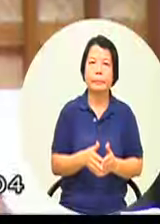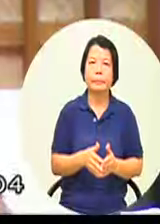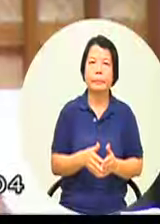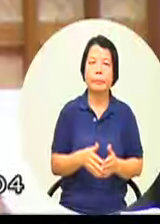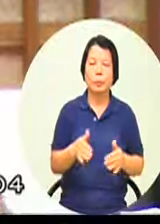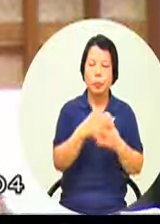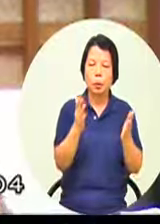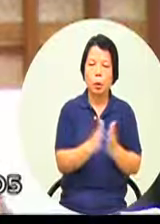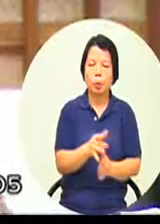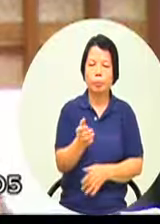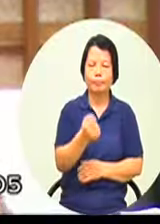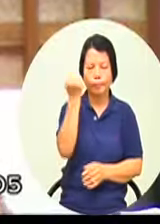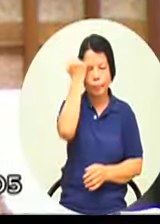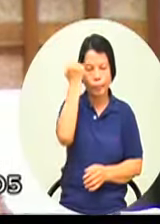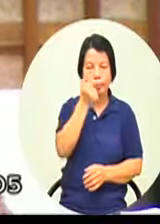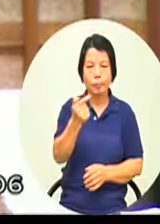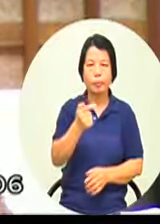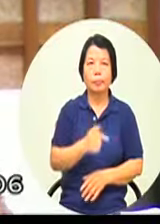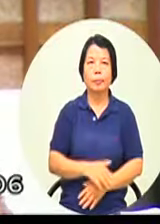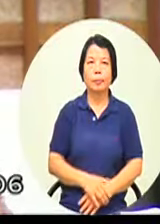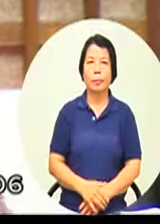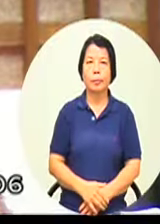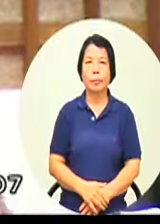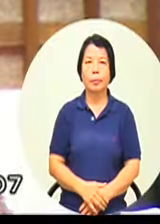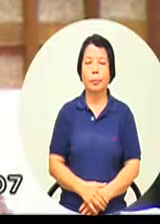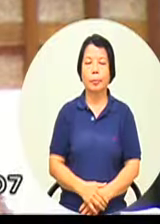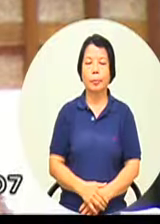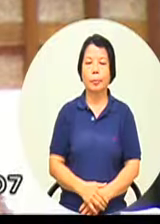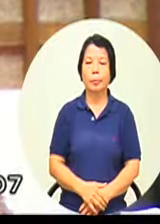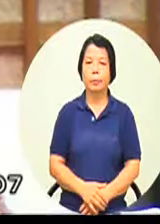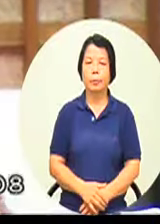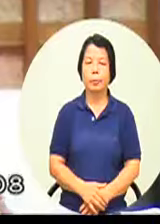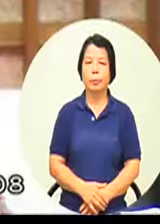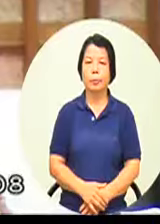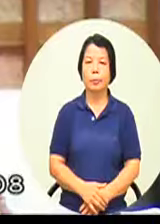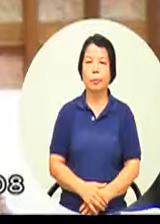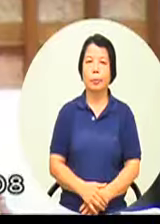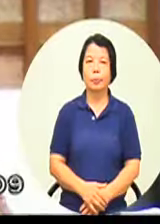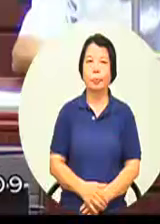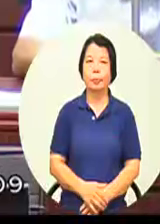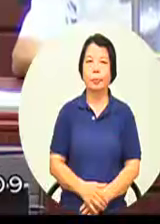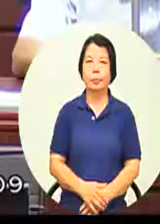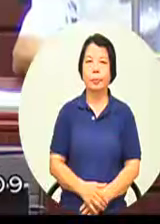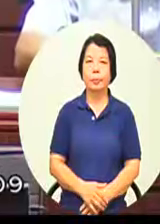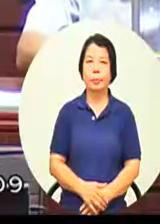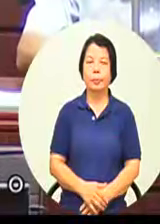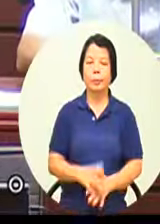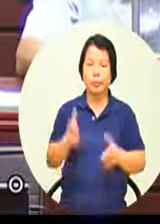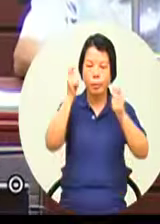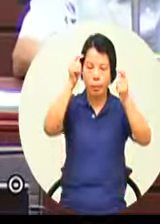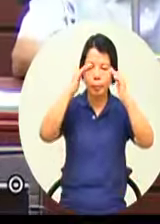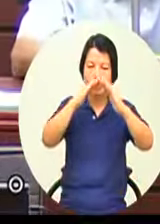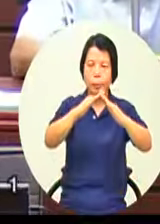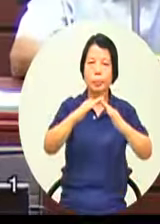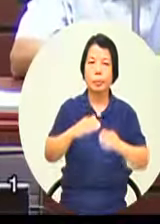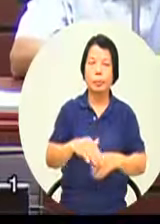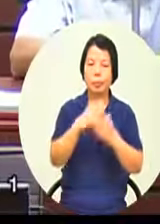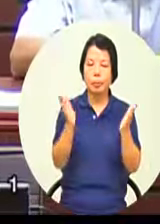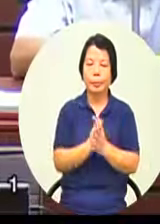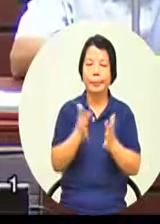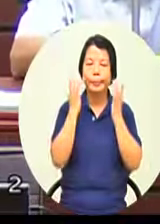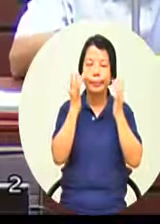都是叫苦连天啊。 我跟刘元报告一下哈，其实在高雄市来讲，所有的蔬